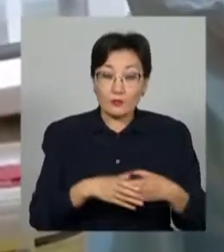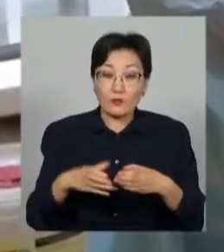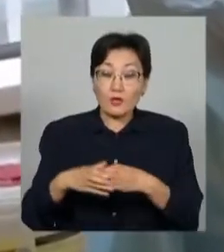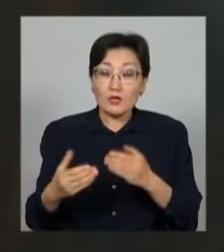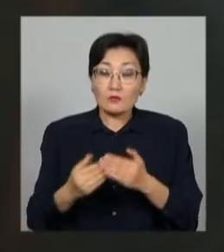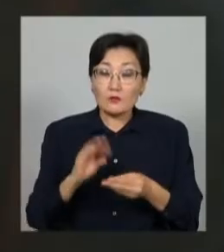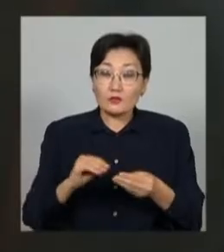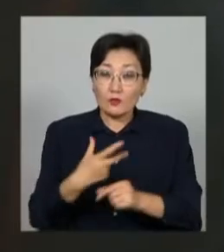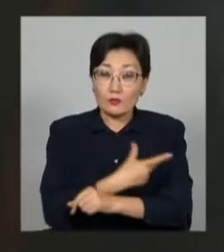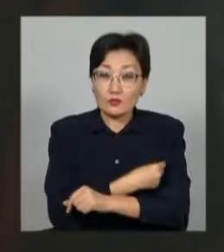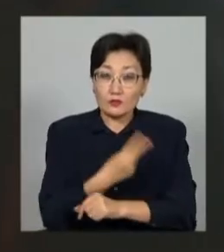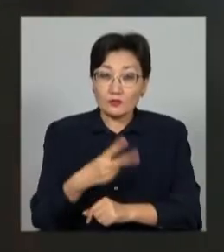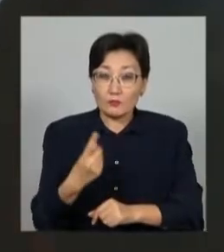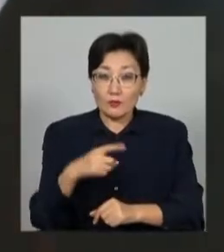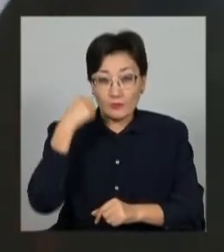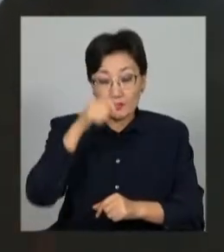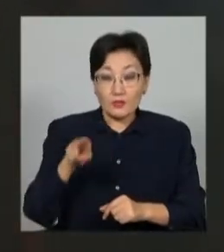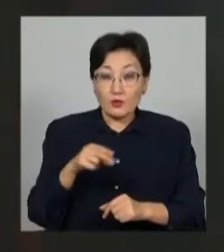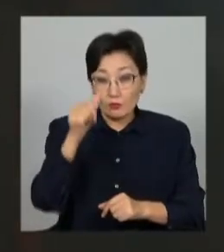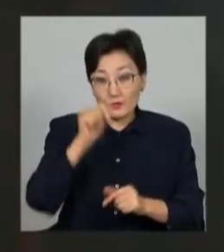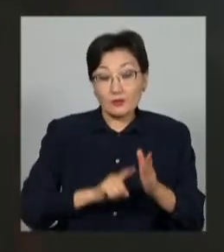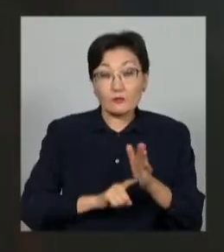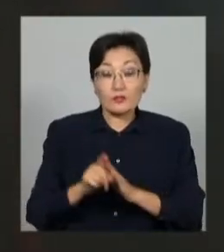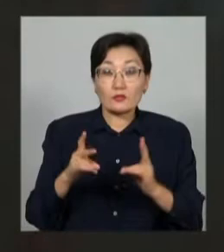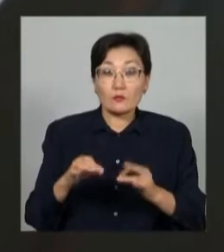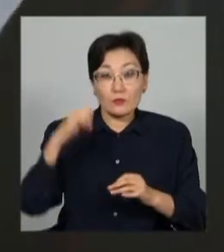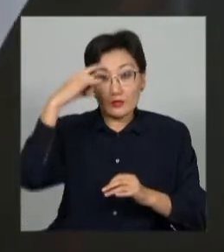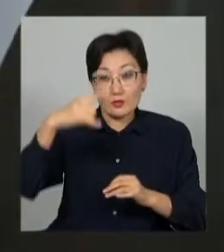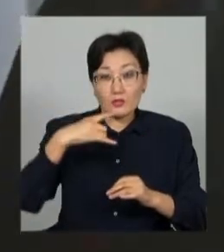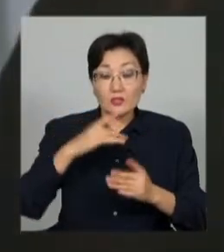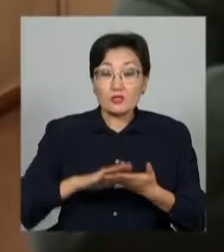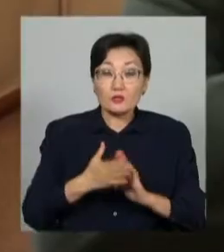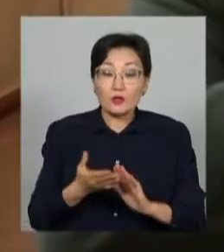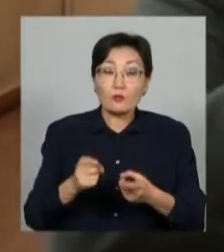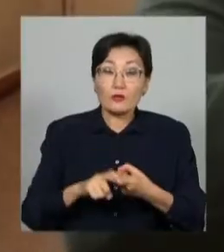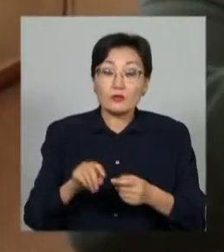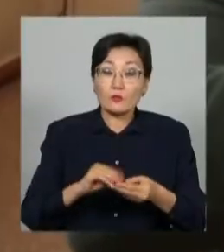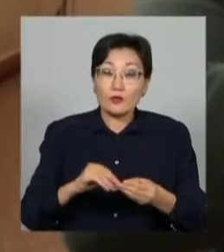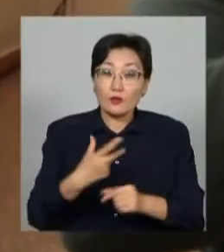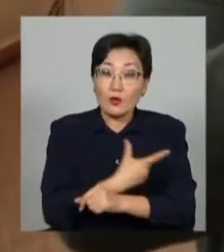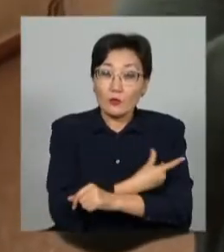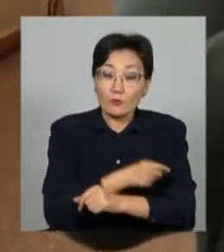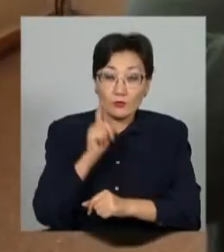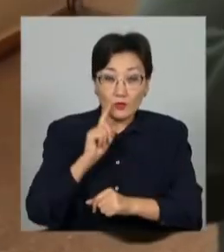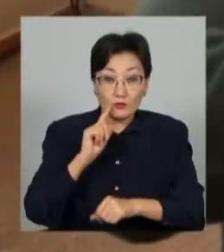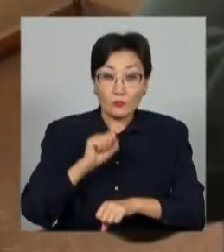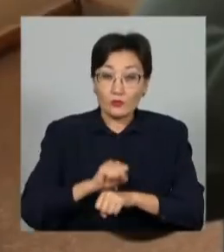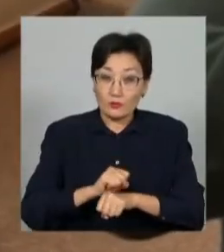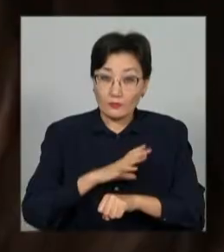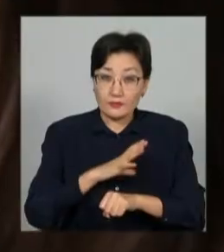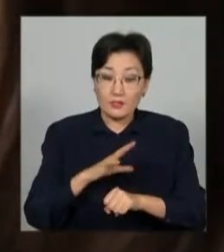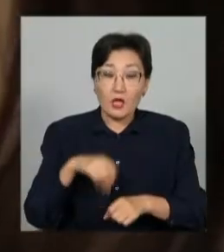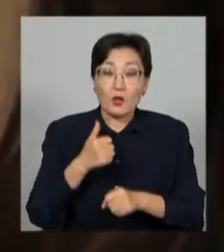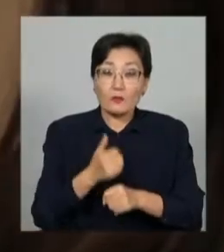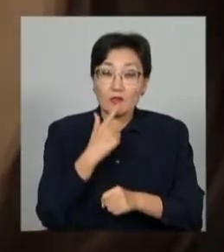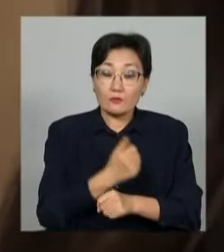алуда 2021 жылдың 90 айында бастаған. Бірақ елдегі жағдайға байланысты ревакциналау уақытша тоқтатылыпты. Бұл туралы бас